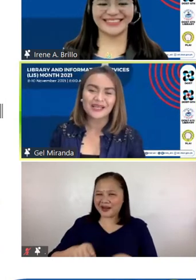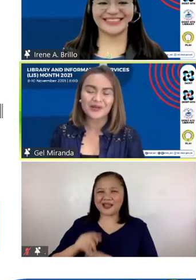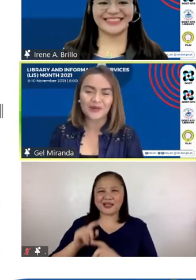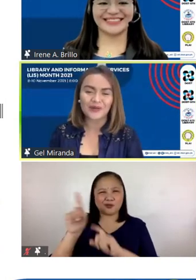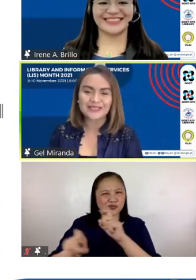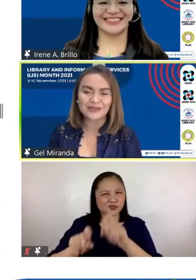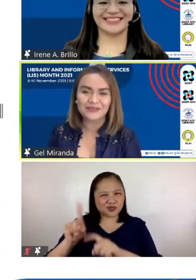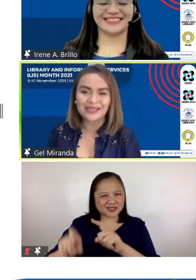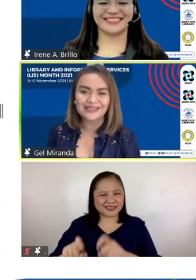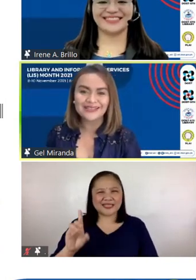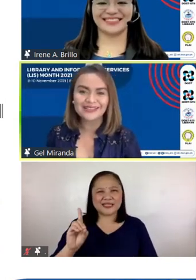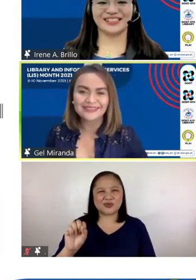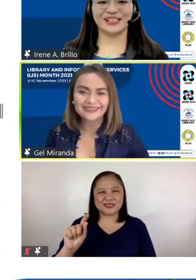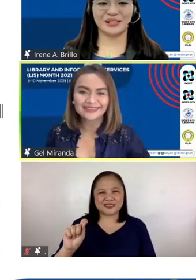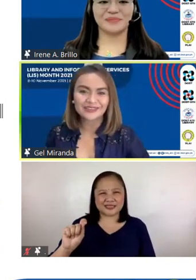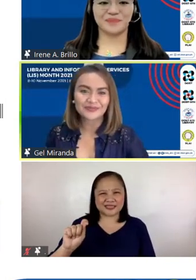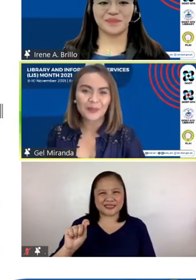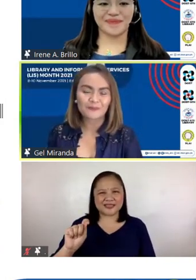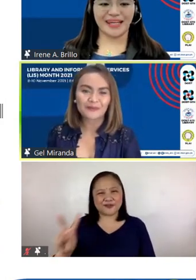ng DOST-TV.